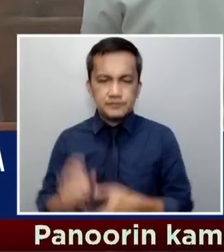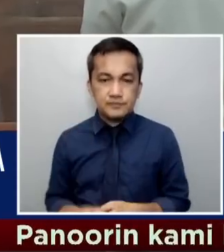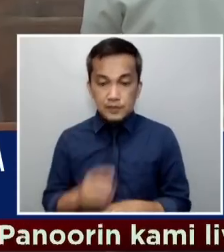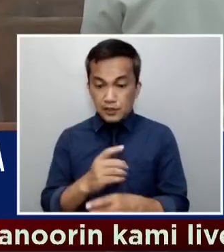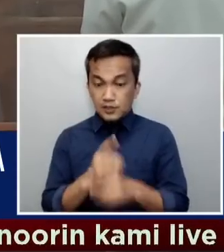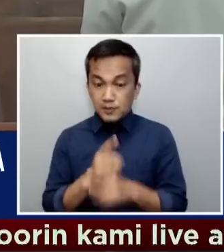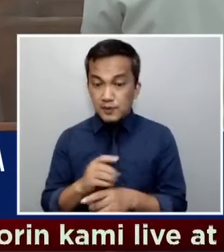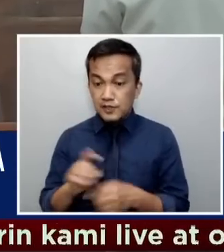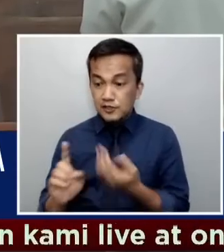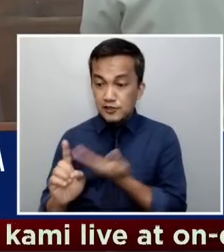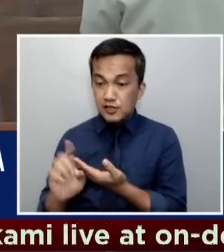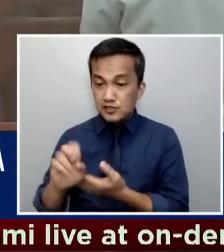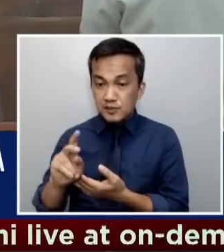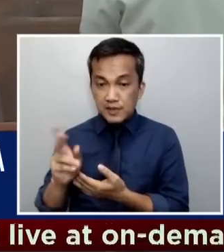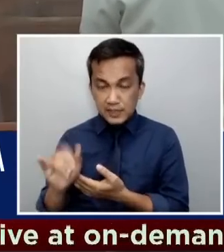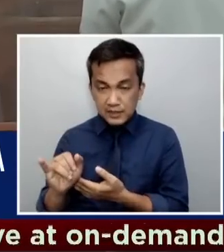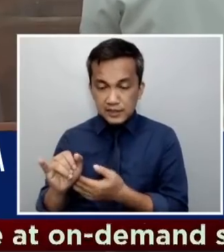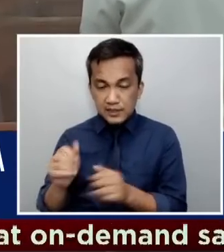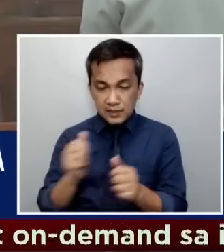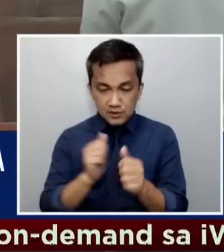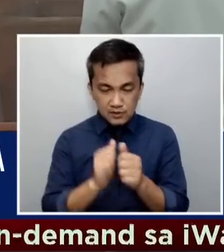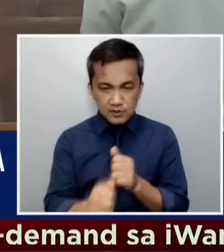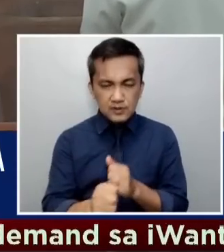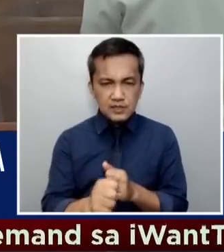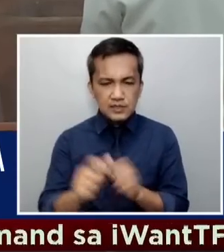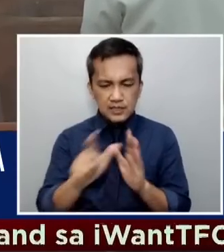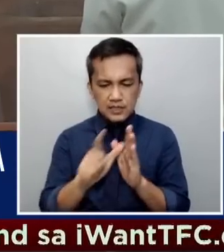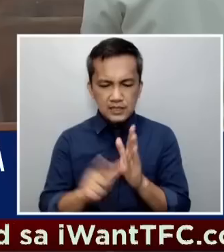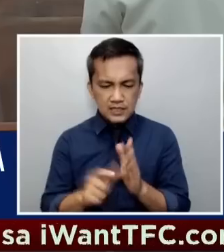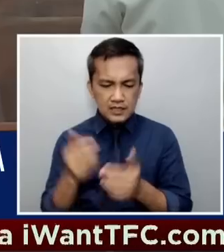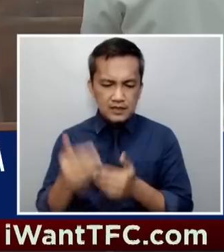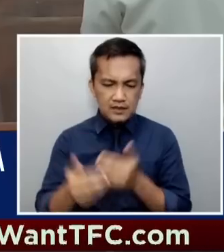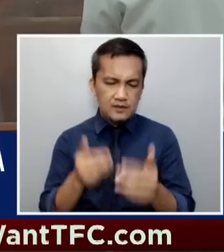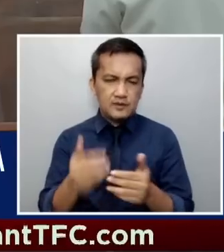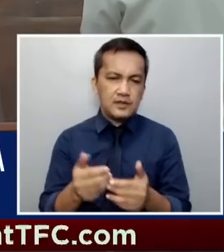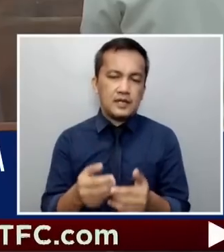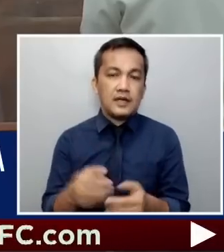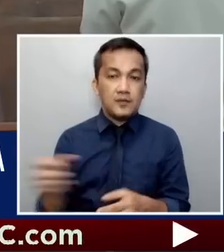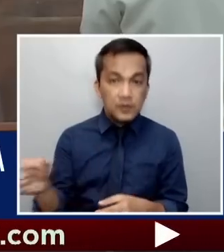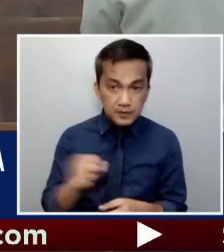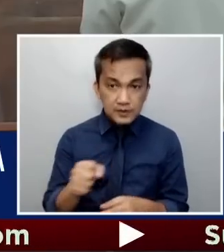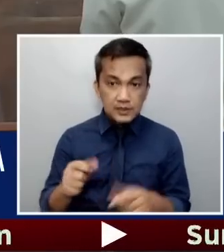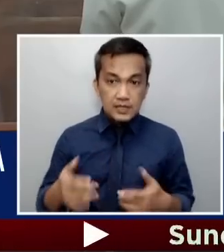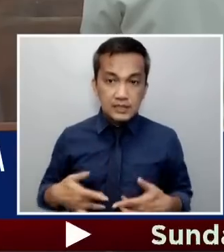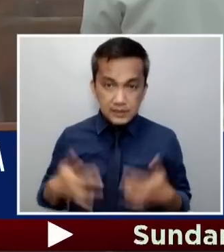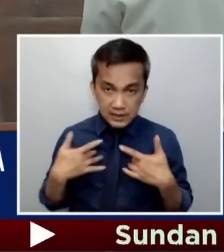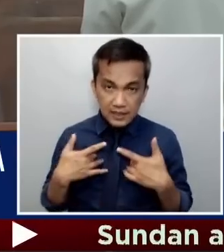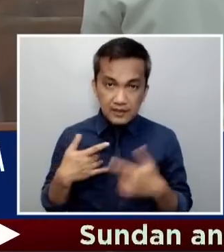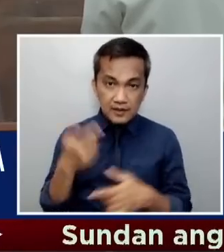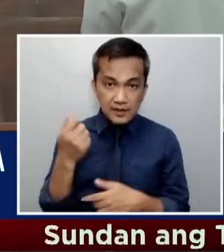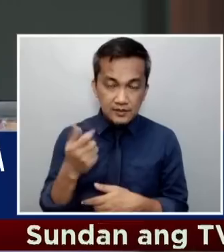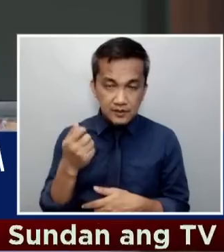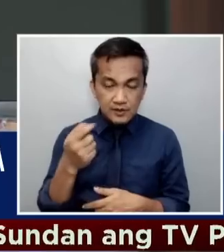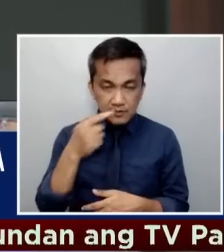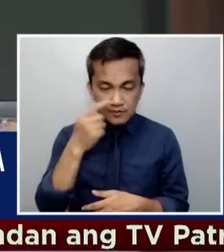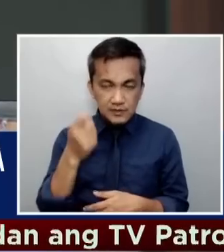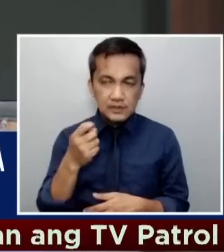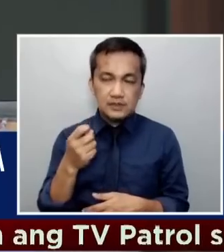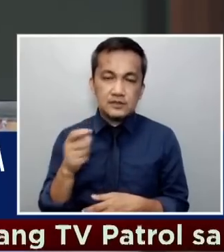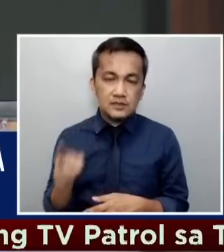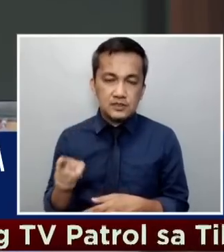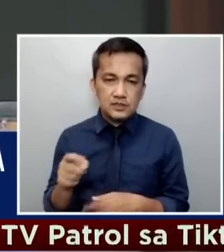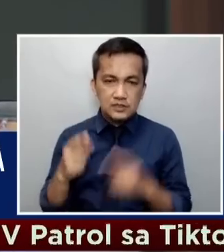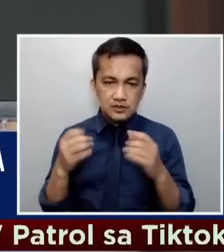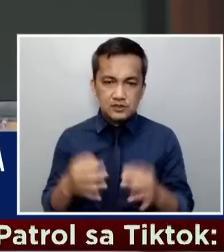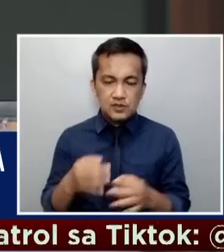Echeverry, dumaan sa legal na proseso ang pagkuha ng life insurance dahil sa desisyon ng